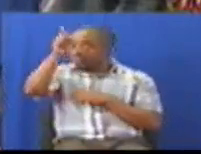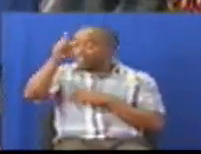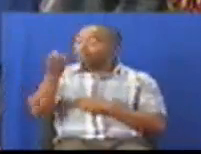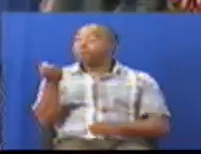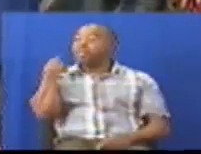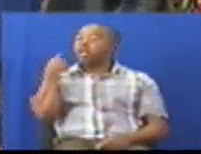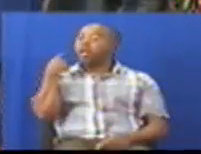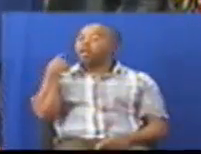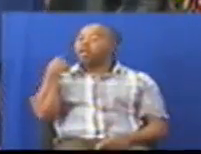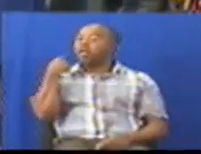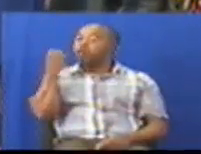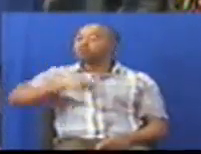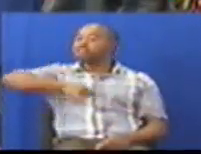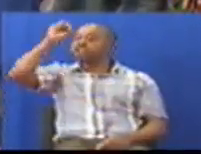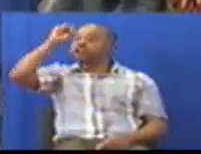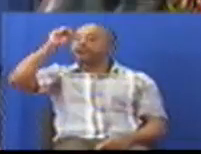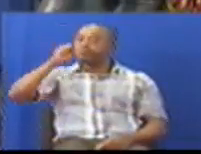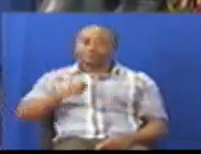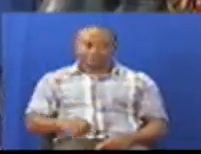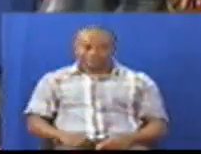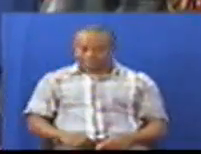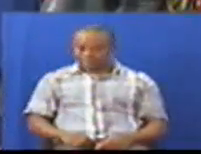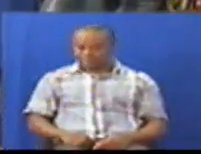Mbeya upite bila kupingwa,